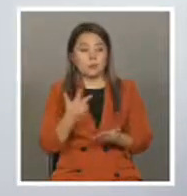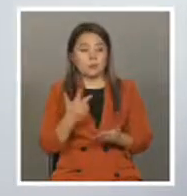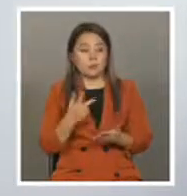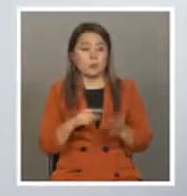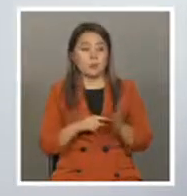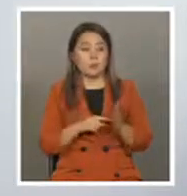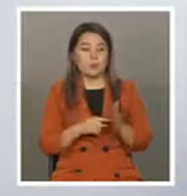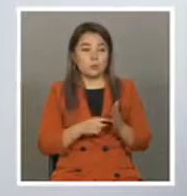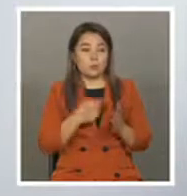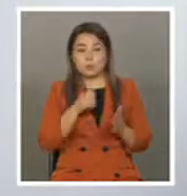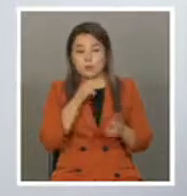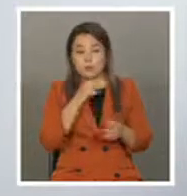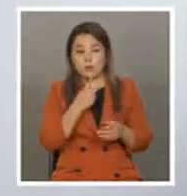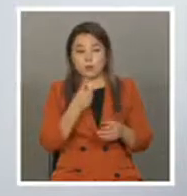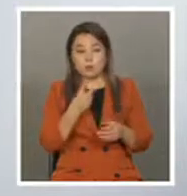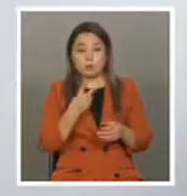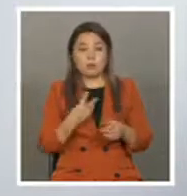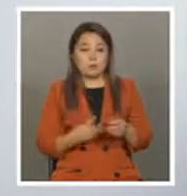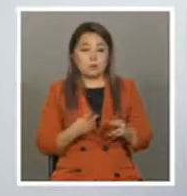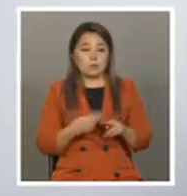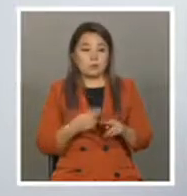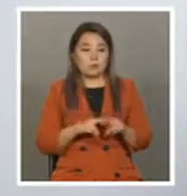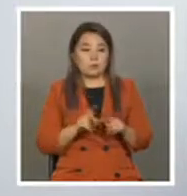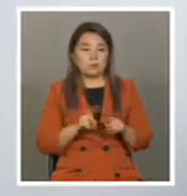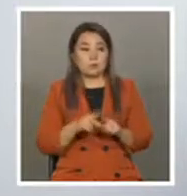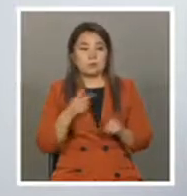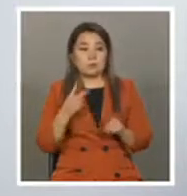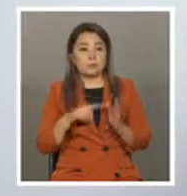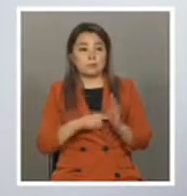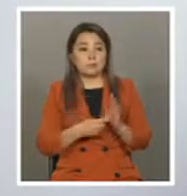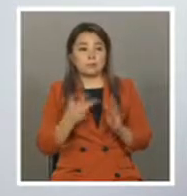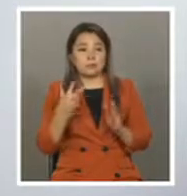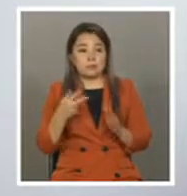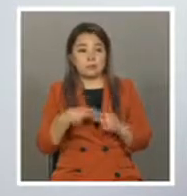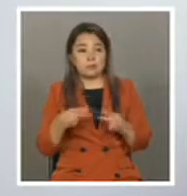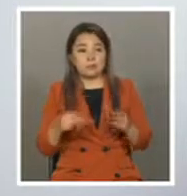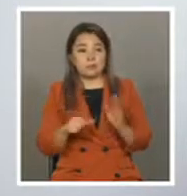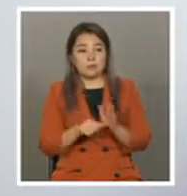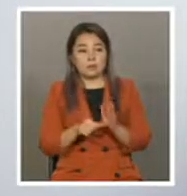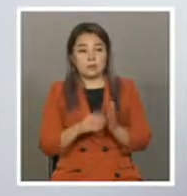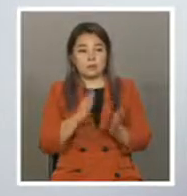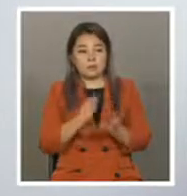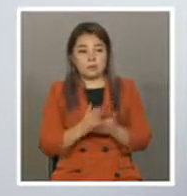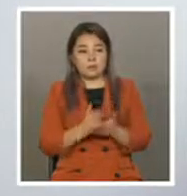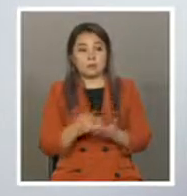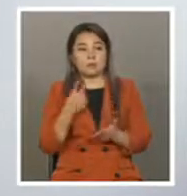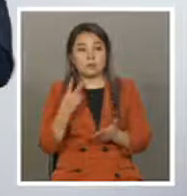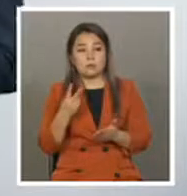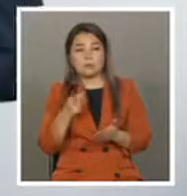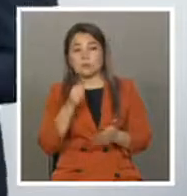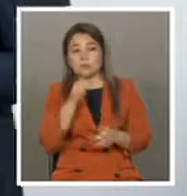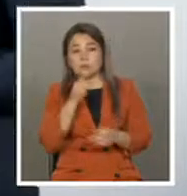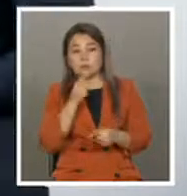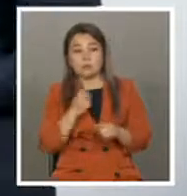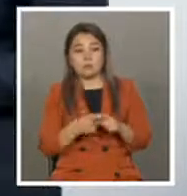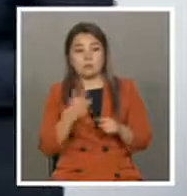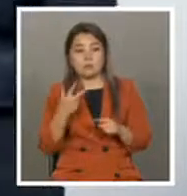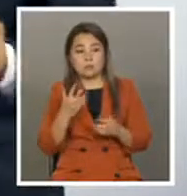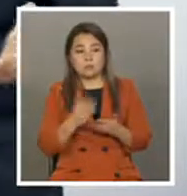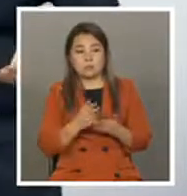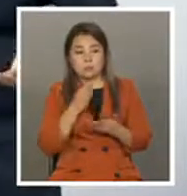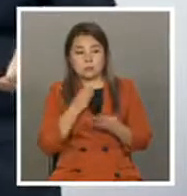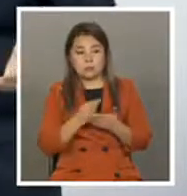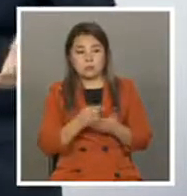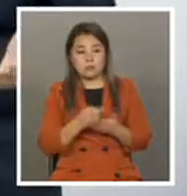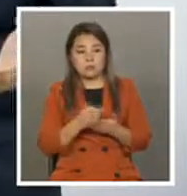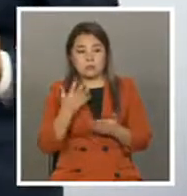Мысалы, 2 мен 3. 2-ні 3-ке көбейтсек, шынымен де 6 шығады. Ал енді 2-ге 3-ті қосып көрейікші. 2 қосылған 3,